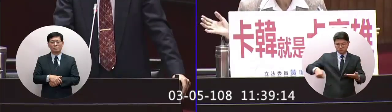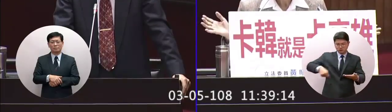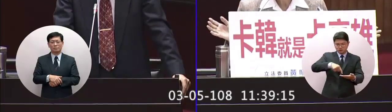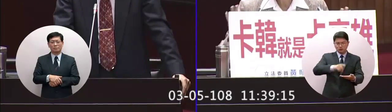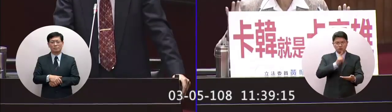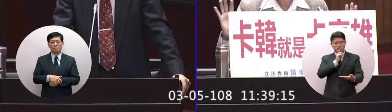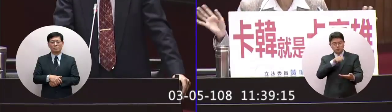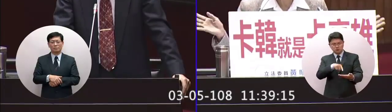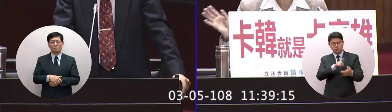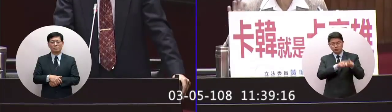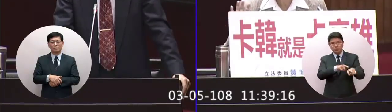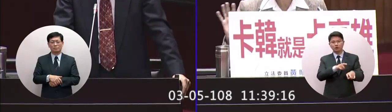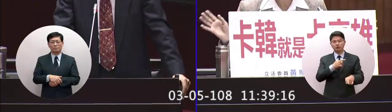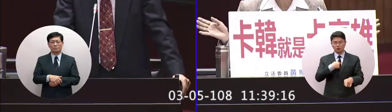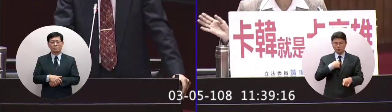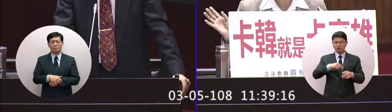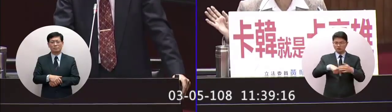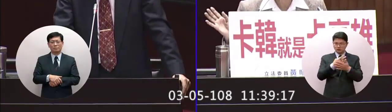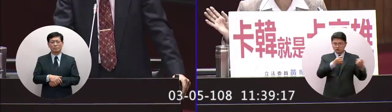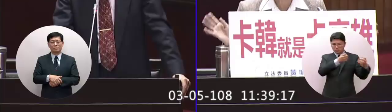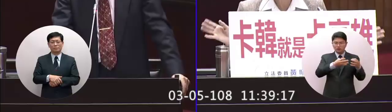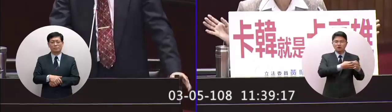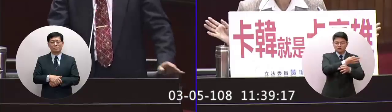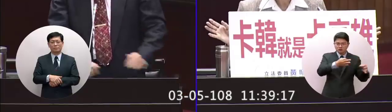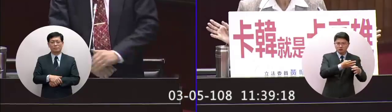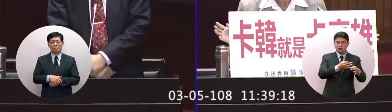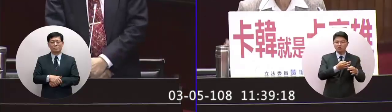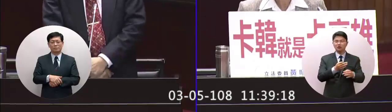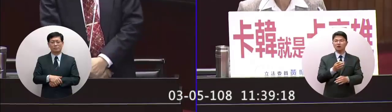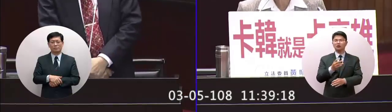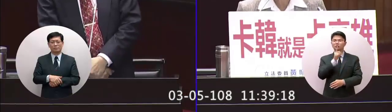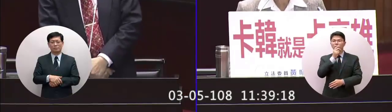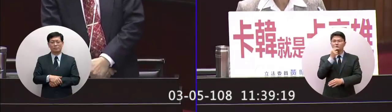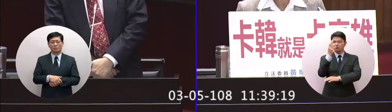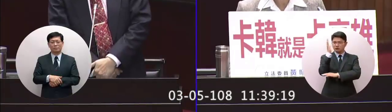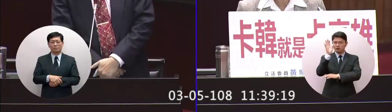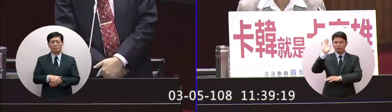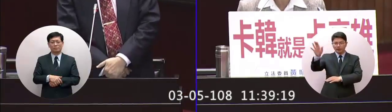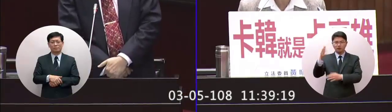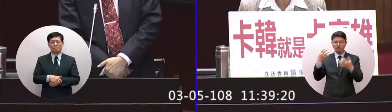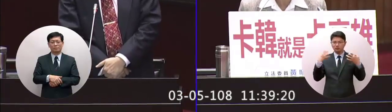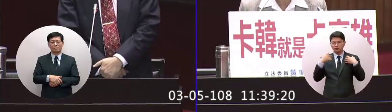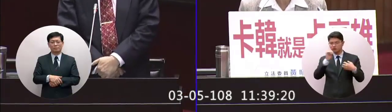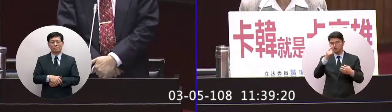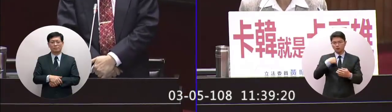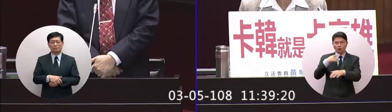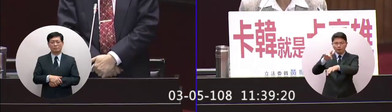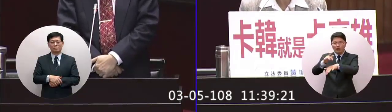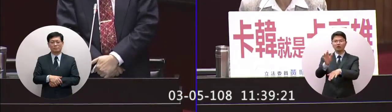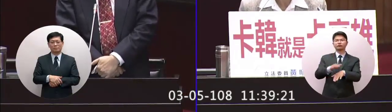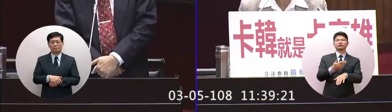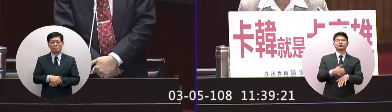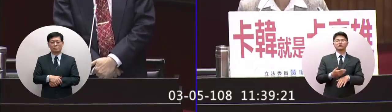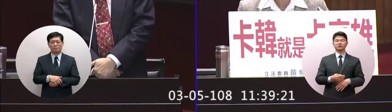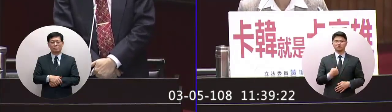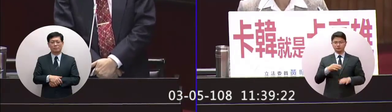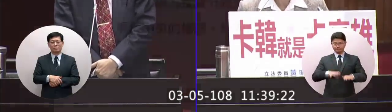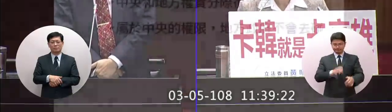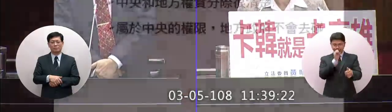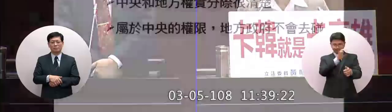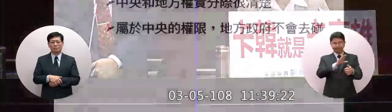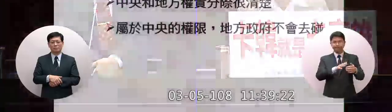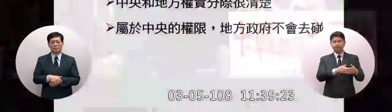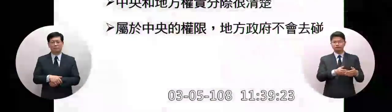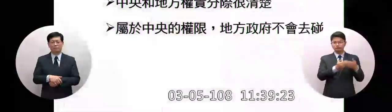济，中央的权责他们全部都不会碰。所以我在这里还是要严正的跟陆委会的主委